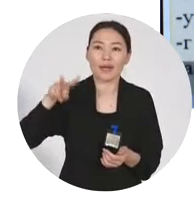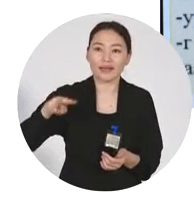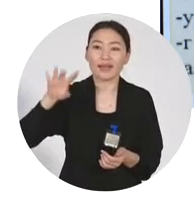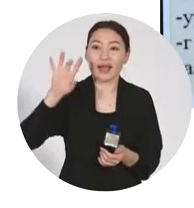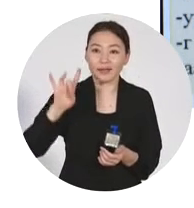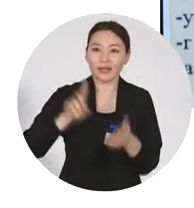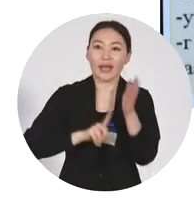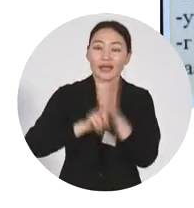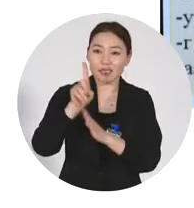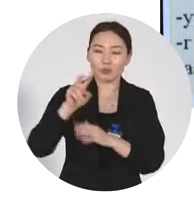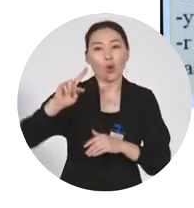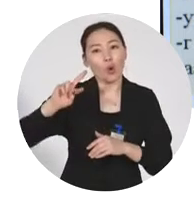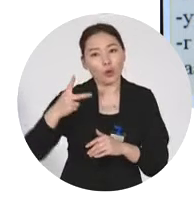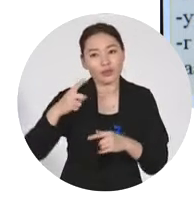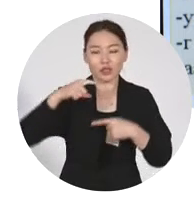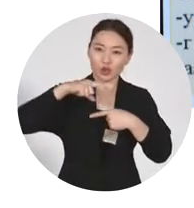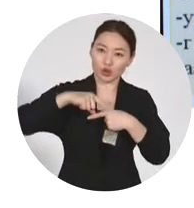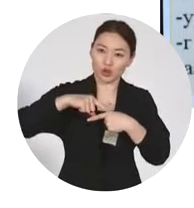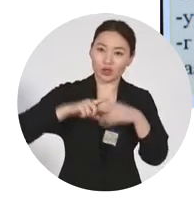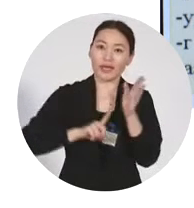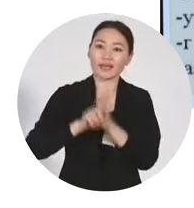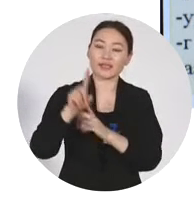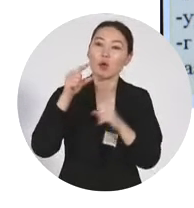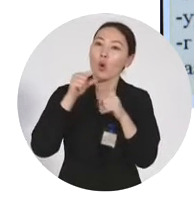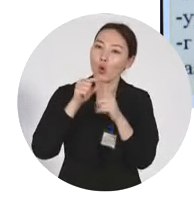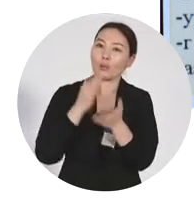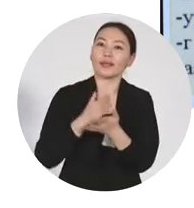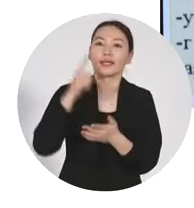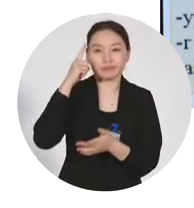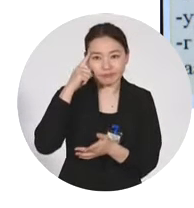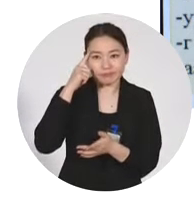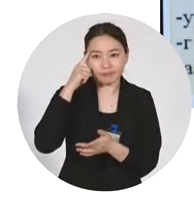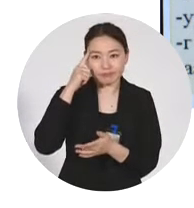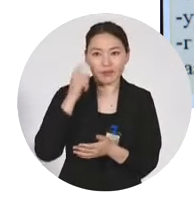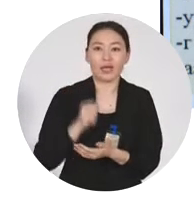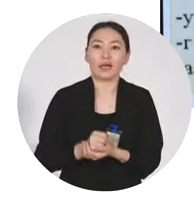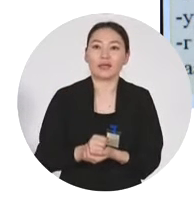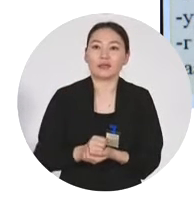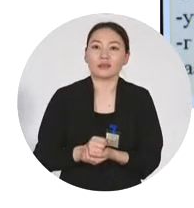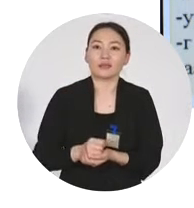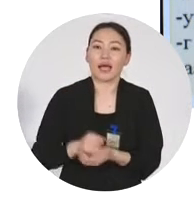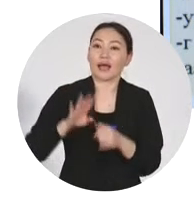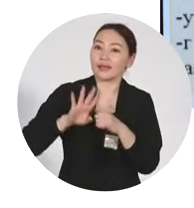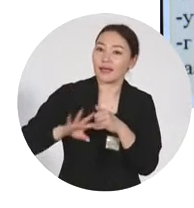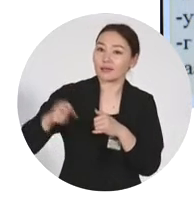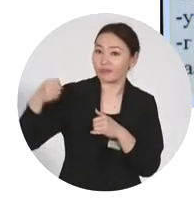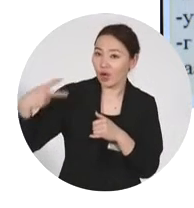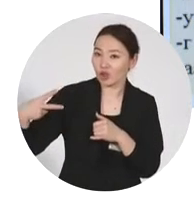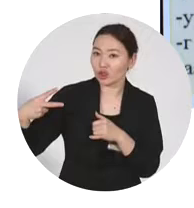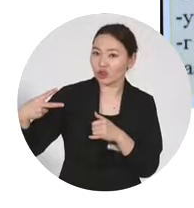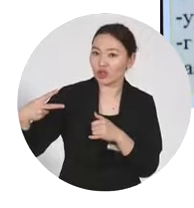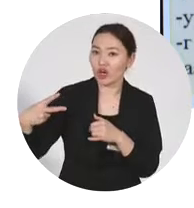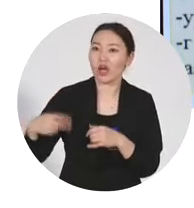эс хувилгач нөхцөлийг танихын тулд бид нар за нөхцөлийнхоо бас эхний үсгийг харна. За нөхцөлийн эхний үсгүүд ж,